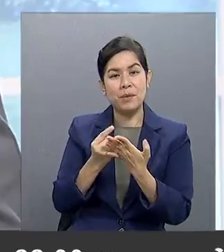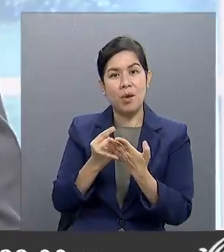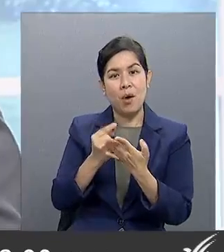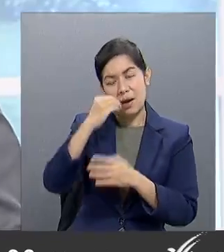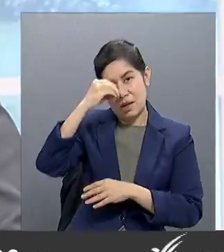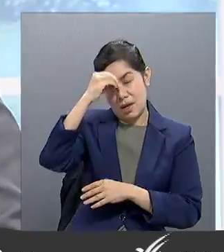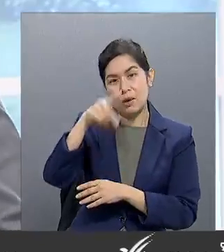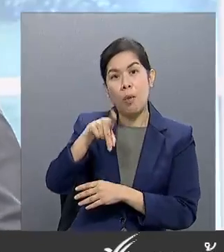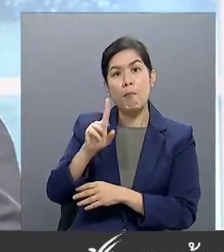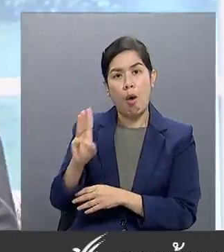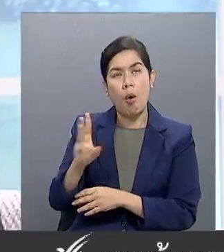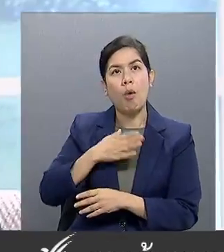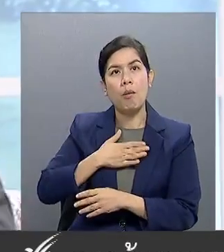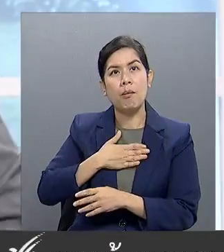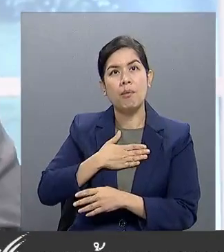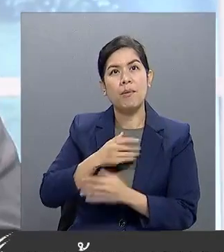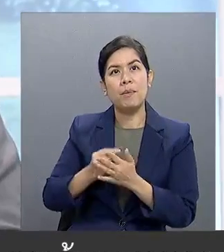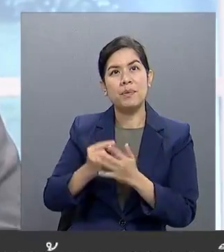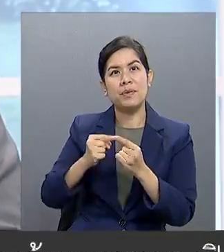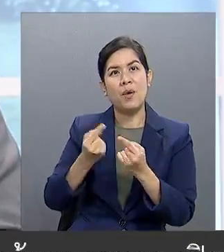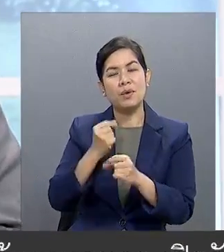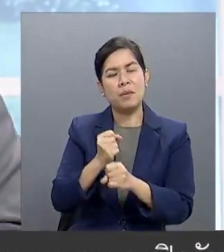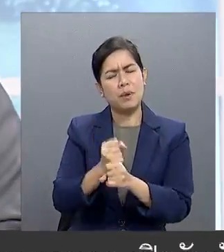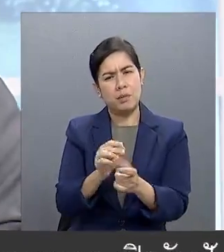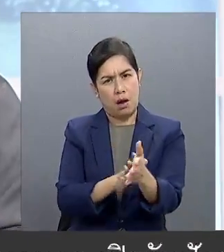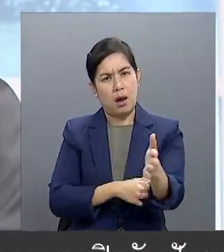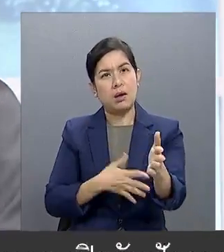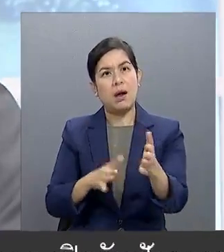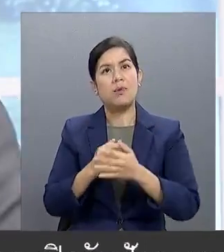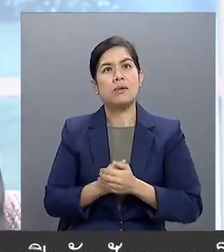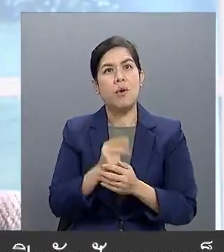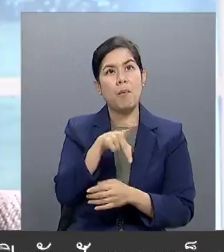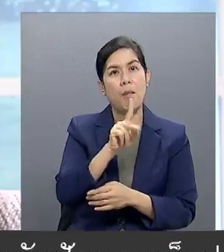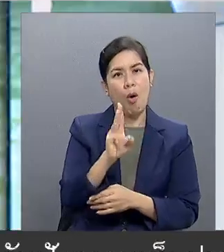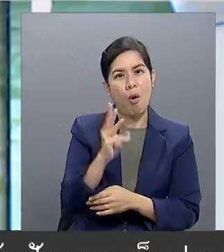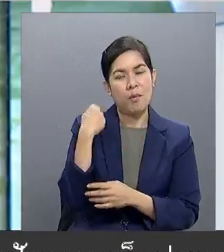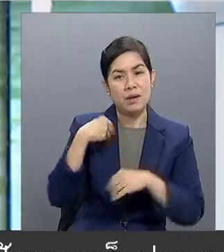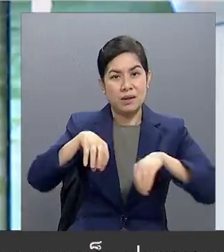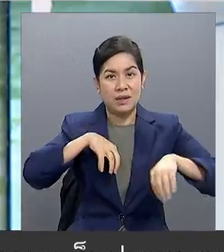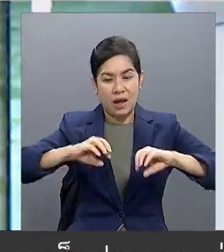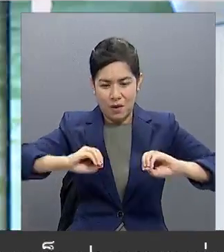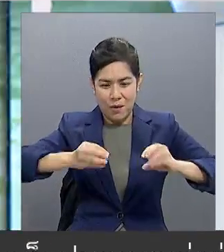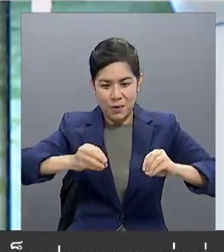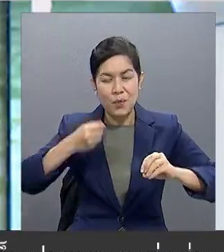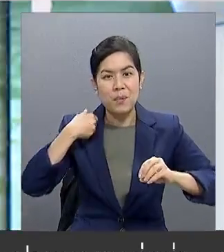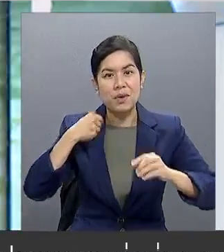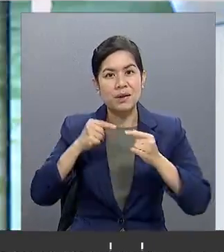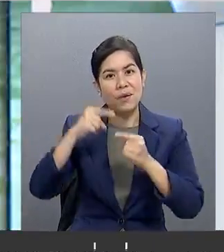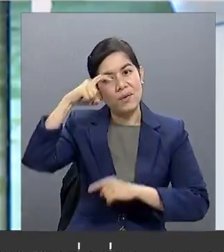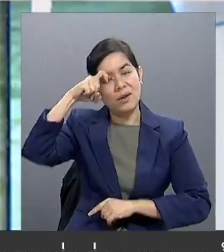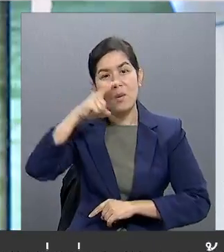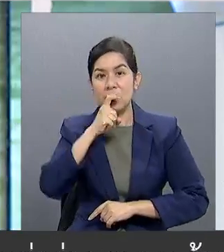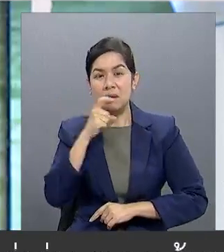ได้ตอนนั้นเนี่ย ม .5 อุ๊ยผมทำตั้งแต่สมัยเนี่ยป .6 นี่จัดรายการวิทยุเสาร์อาทิตย์นะได้ตังค์400บาทต่อเดือน นี่ไม่ธรรมดาเลยน